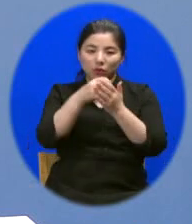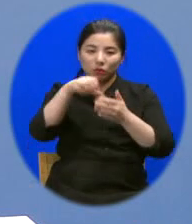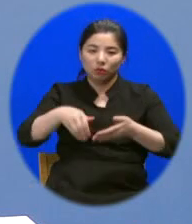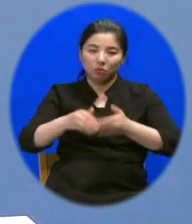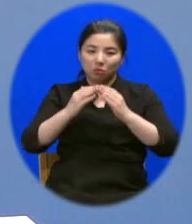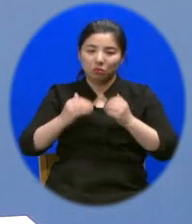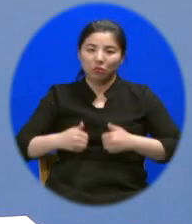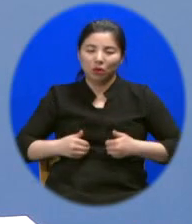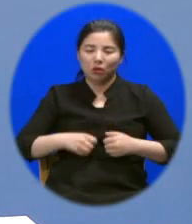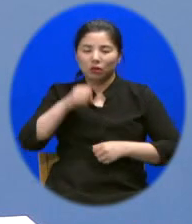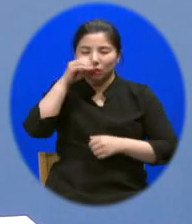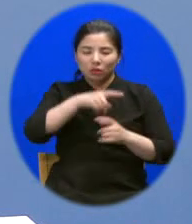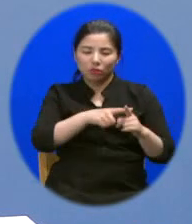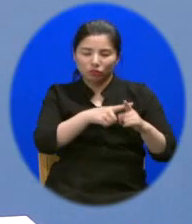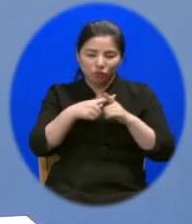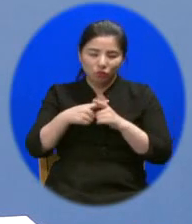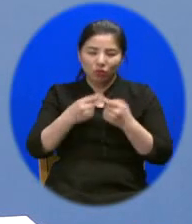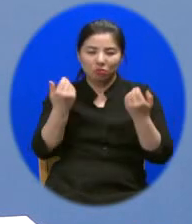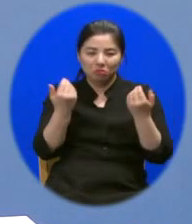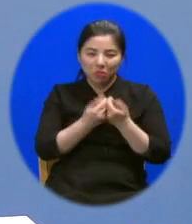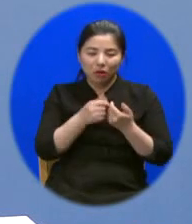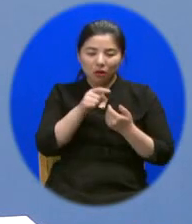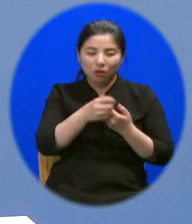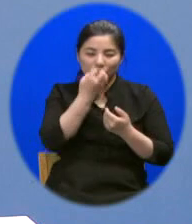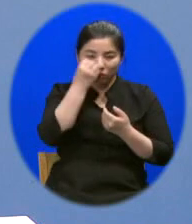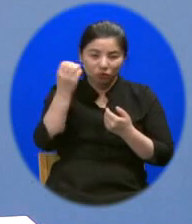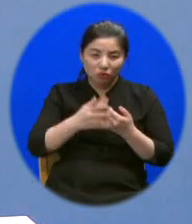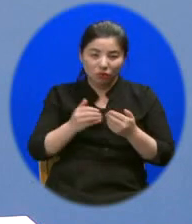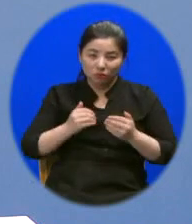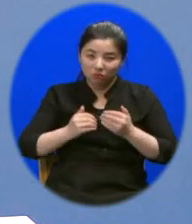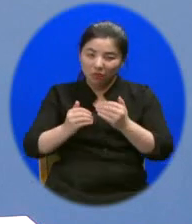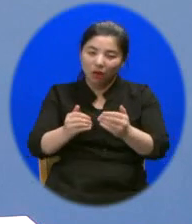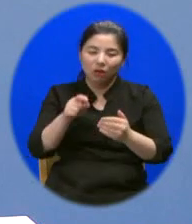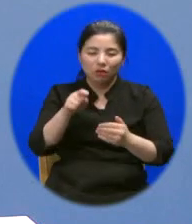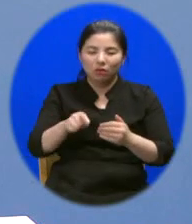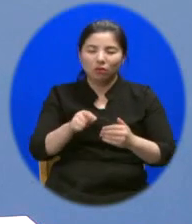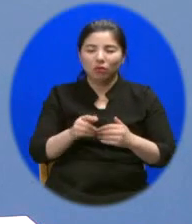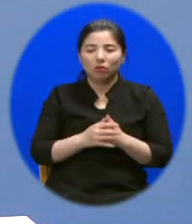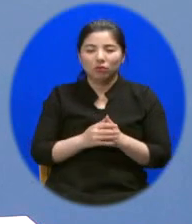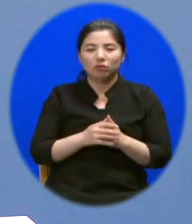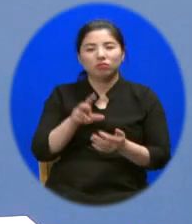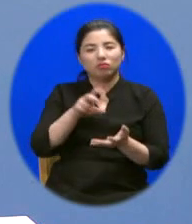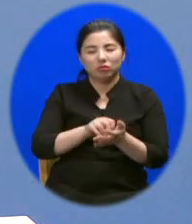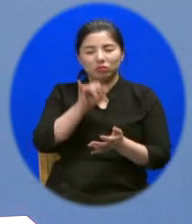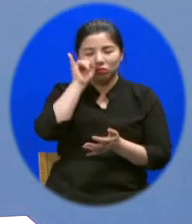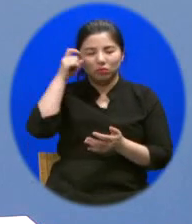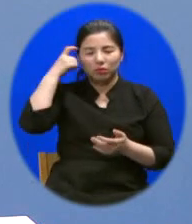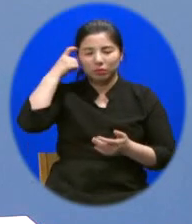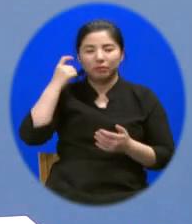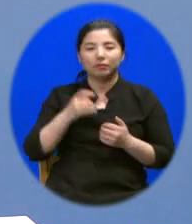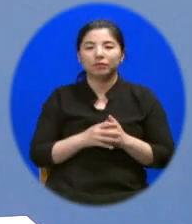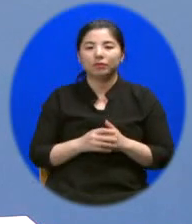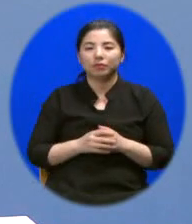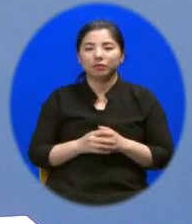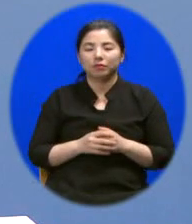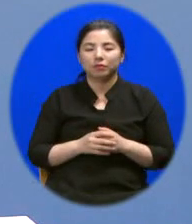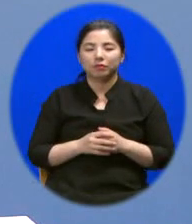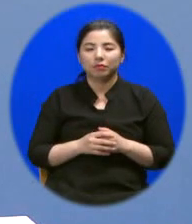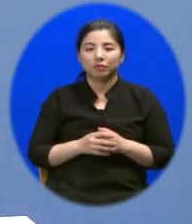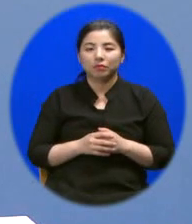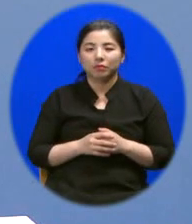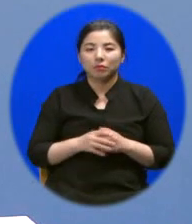반대를 그냥 무시하고 강행하는 것은 어 절차적으로 문제가 있다 이렇게 생각을 합니다